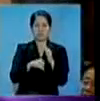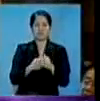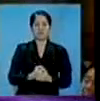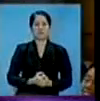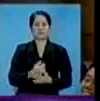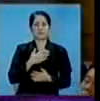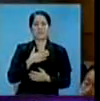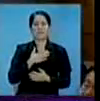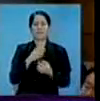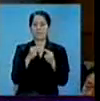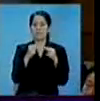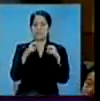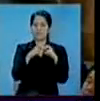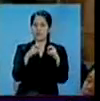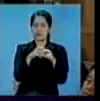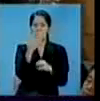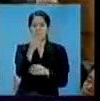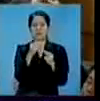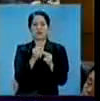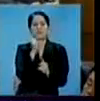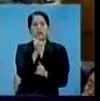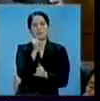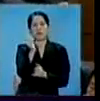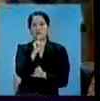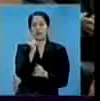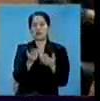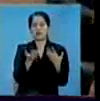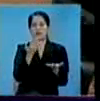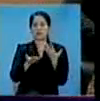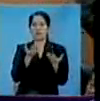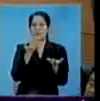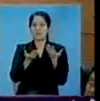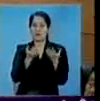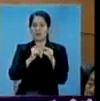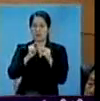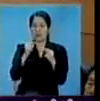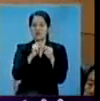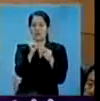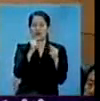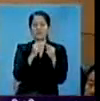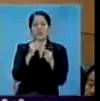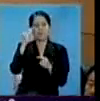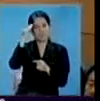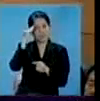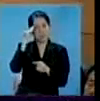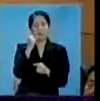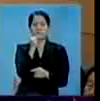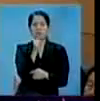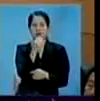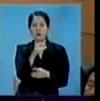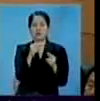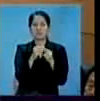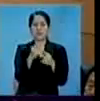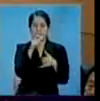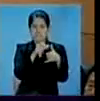ผมไม่ได้ขัดข้องว่าคุณจะไปที่ใดแต่เพียงการไปรับทราบว่าคนไปร้อง